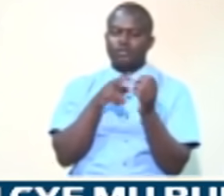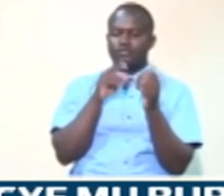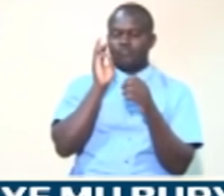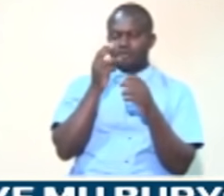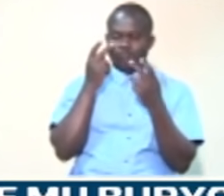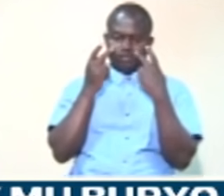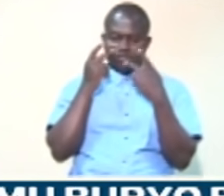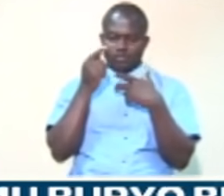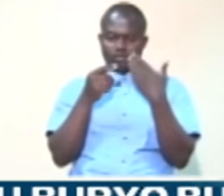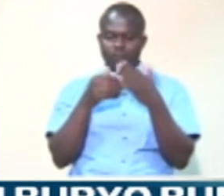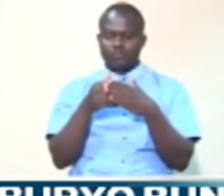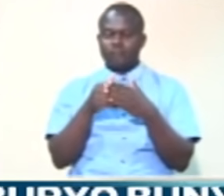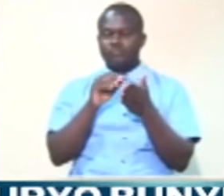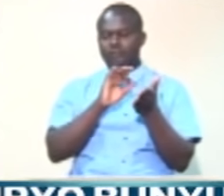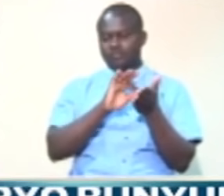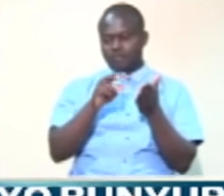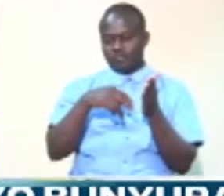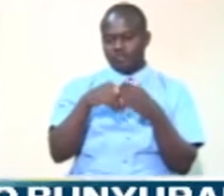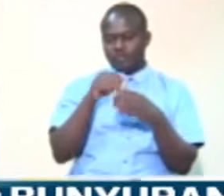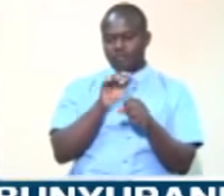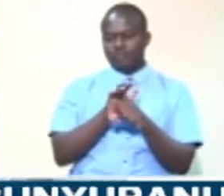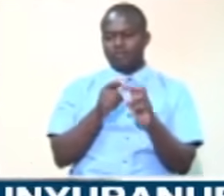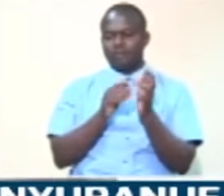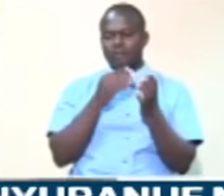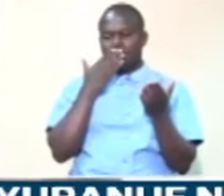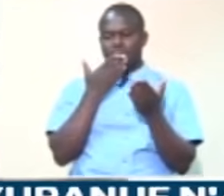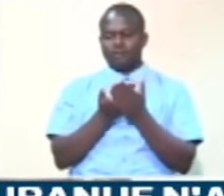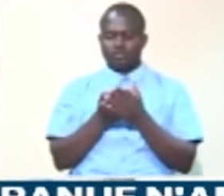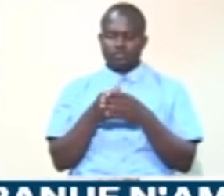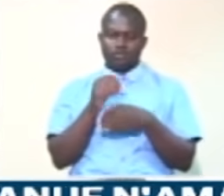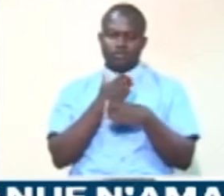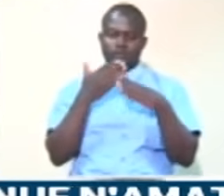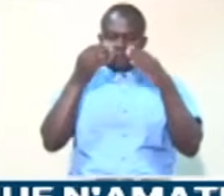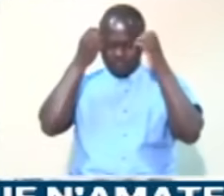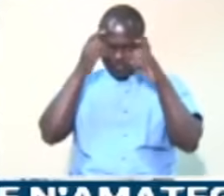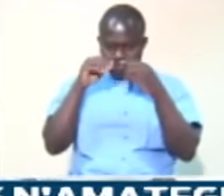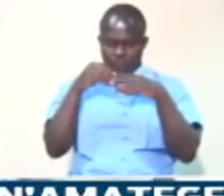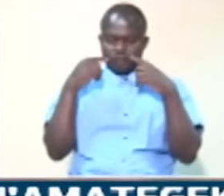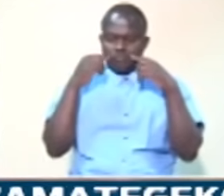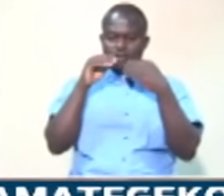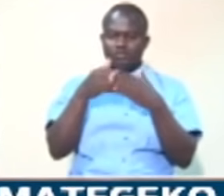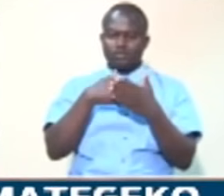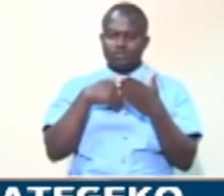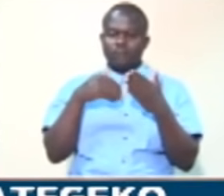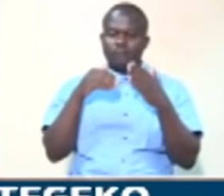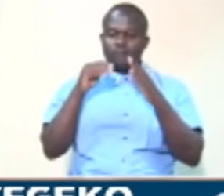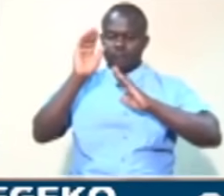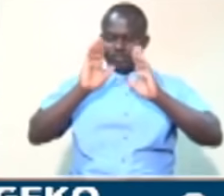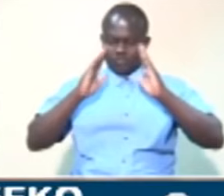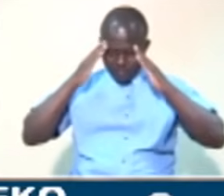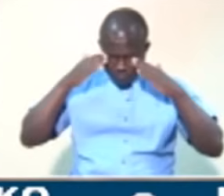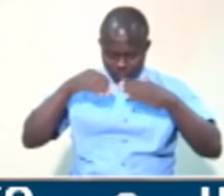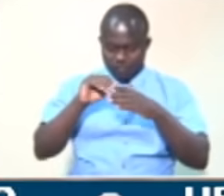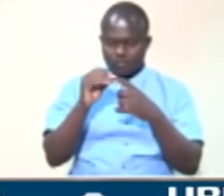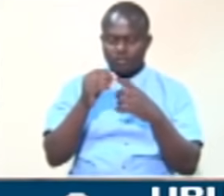bakora, ibyo basoma byinshi kandi byiza. Ministeri y'uburezi yisanga abanyamakuru banafite uruhare mu kwimakaza umuco wo kwandika no